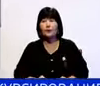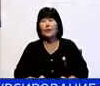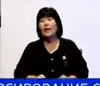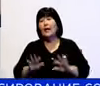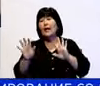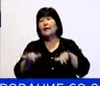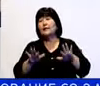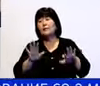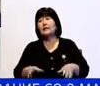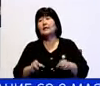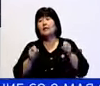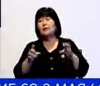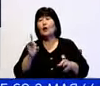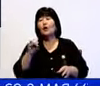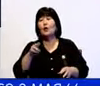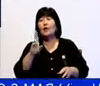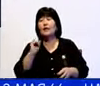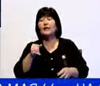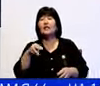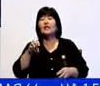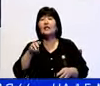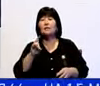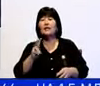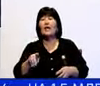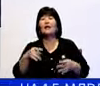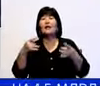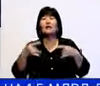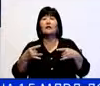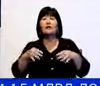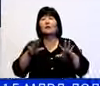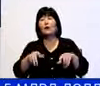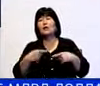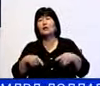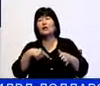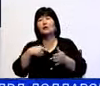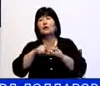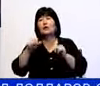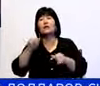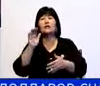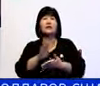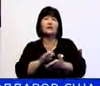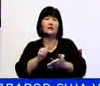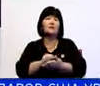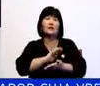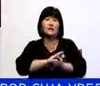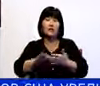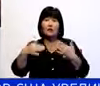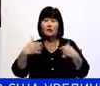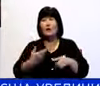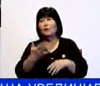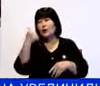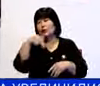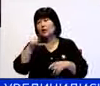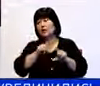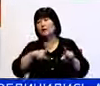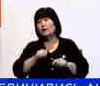Изъяты с места преступления рулетки, терминалы, компьютеры были вывезены за город и уничтожены спецтехникой. Отметим, департаментом в прошлом году